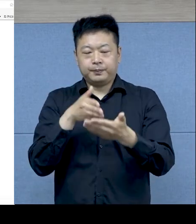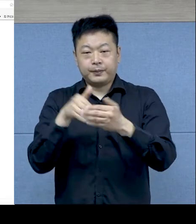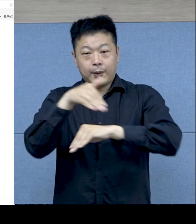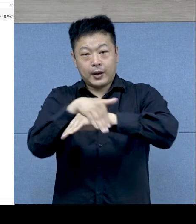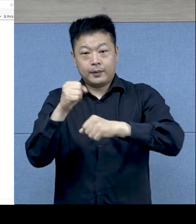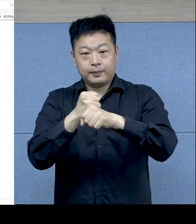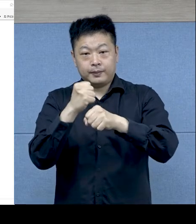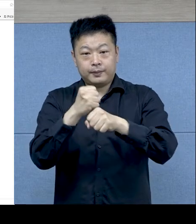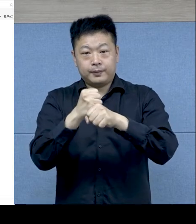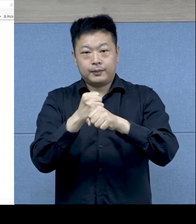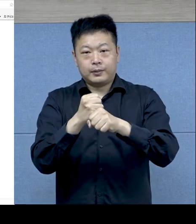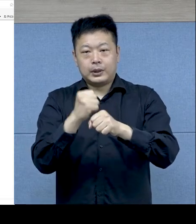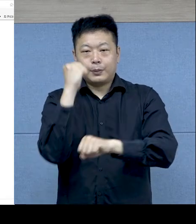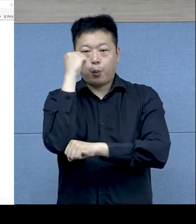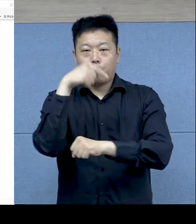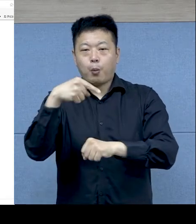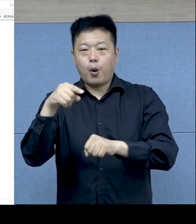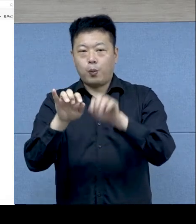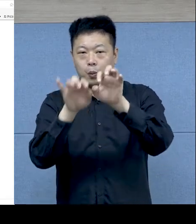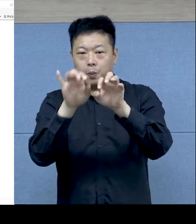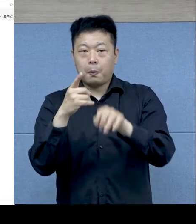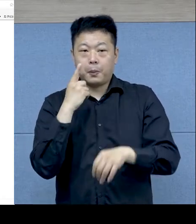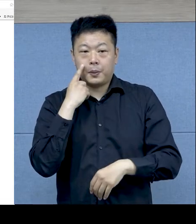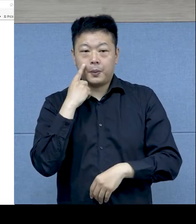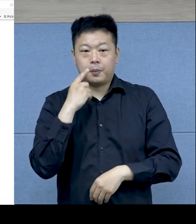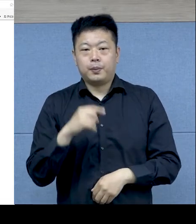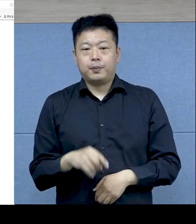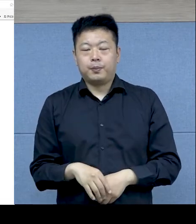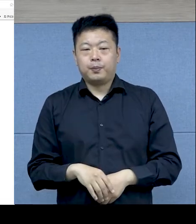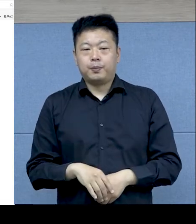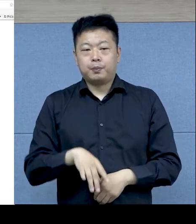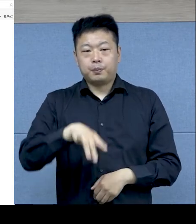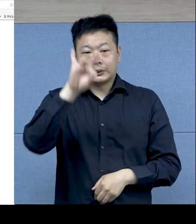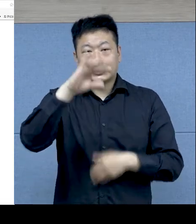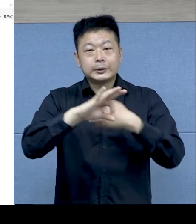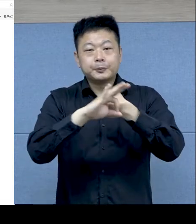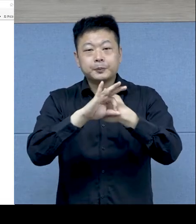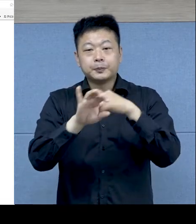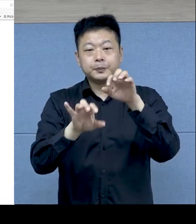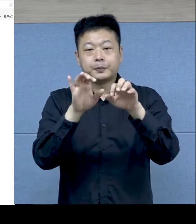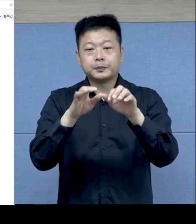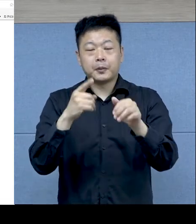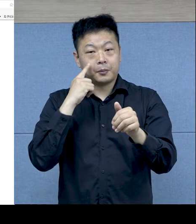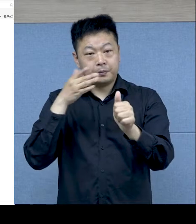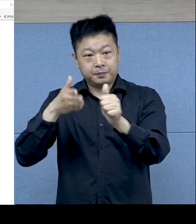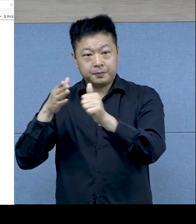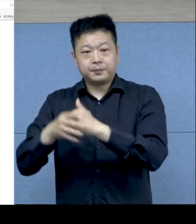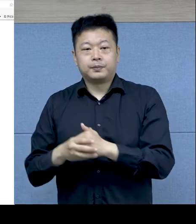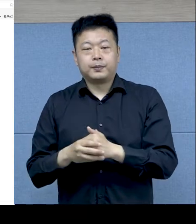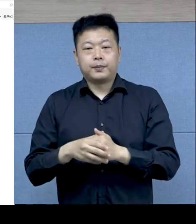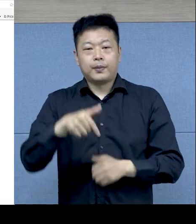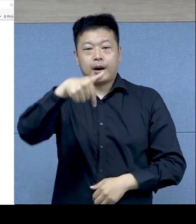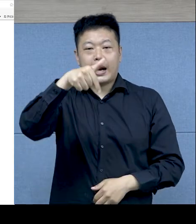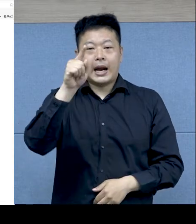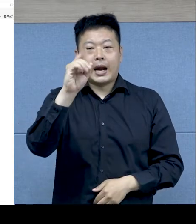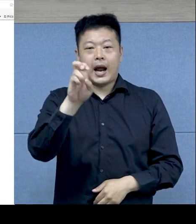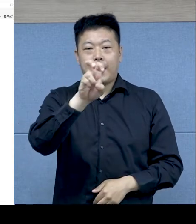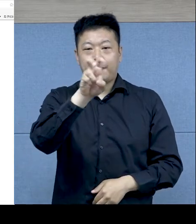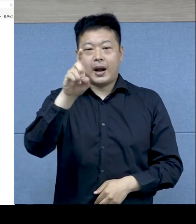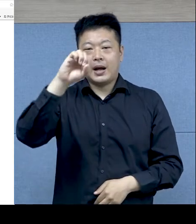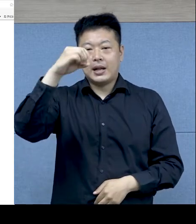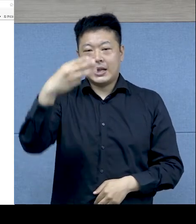1번에 인적사항을 적어주시면 되는데요. 제가 가상으로 일단 입력을 해보도록 하겠습니다. 각